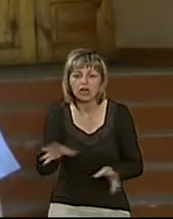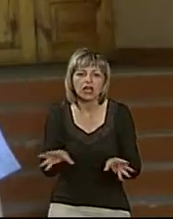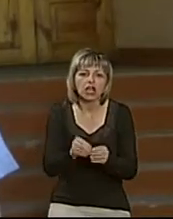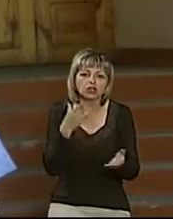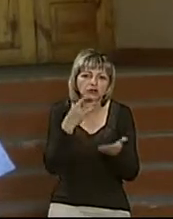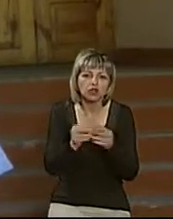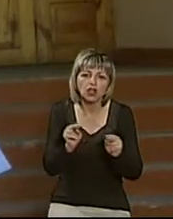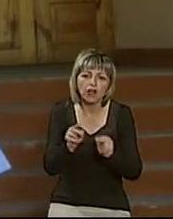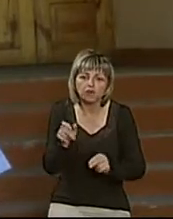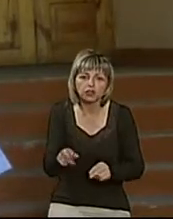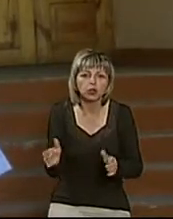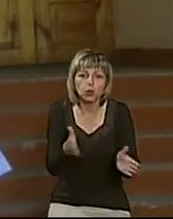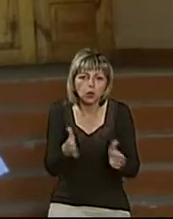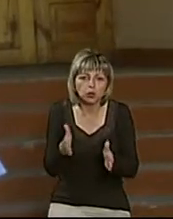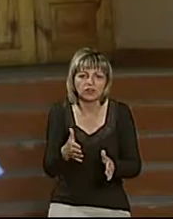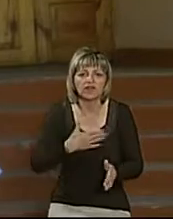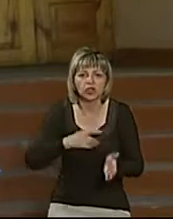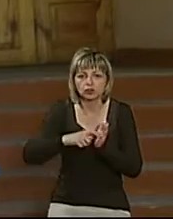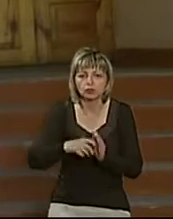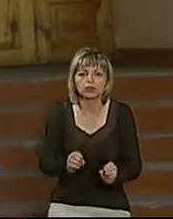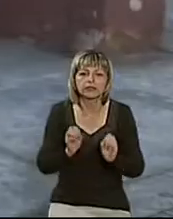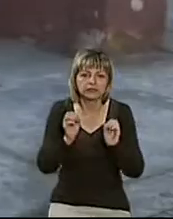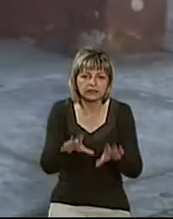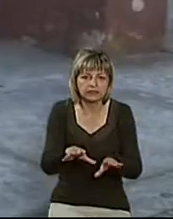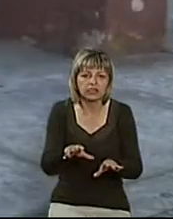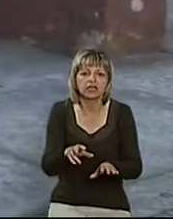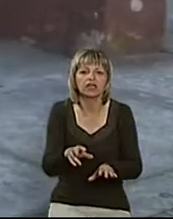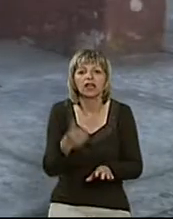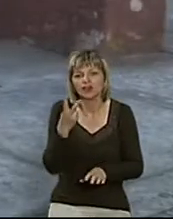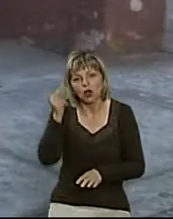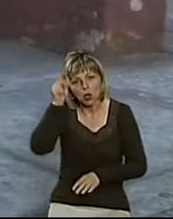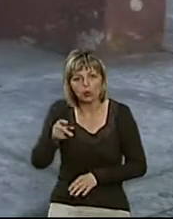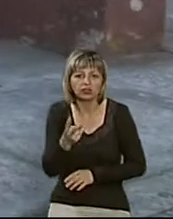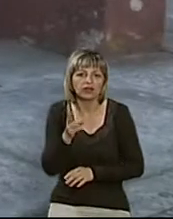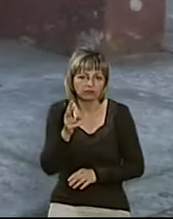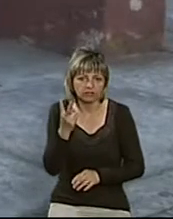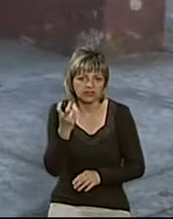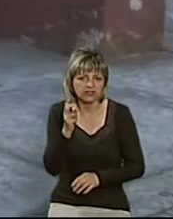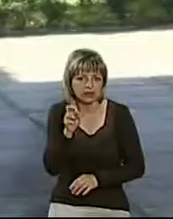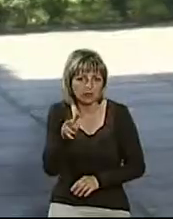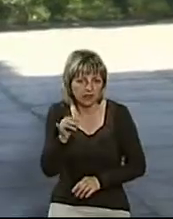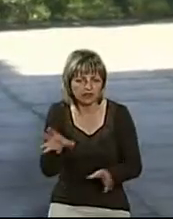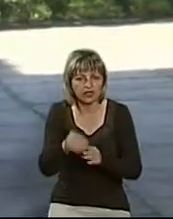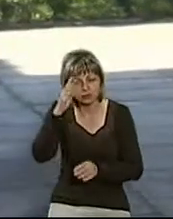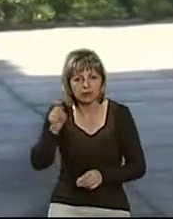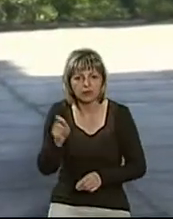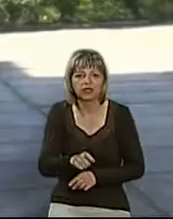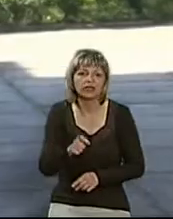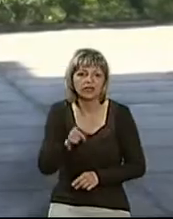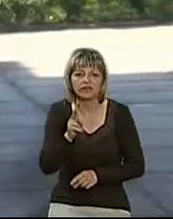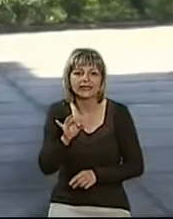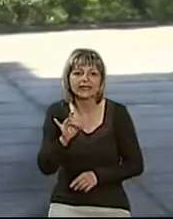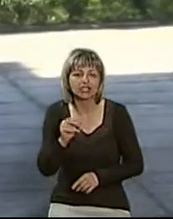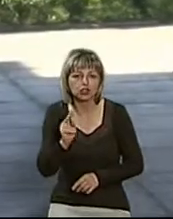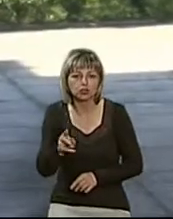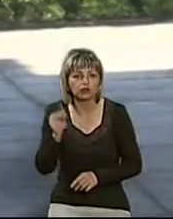готувався. В нас в класі здало двоє учнів на 200. До Луцька разом із татом приїхав Владислав Киричук. Хлопець 11 років навчався